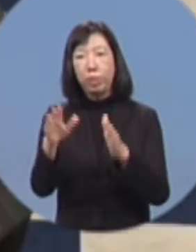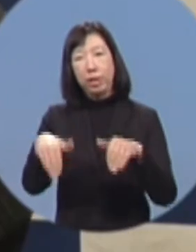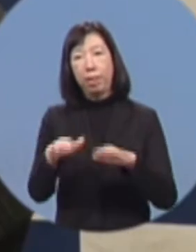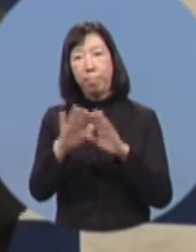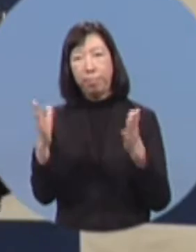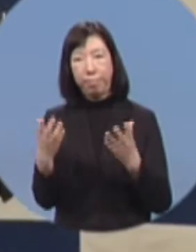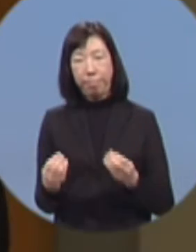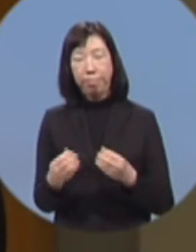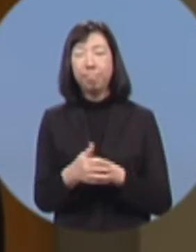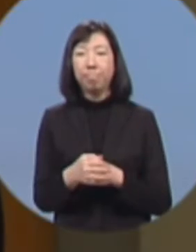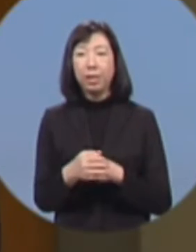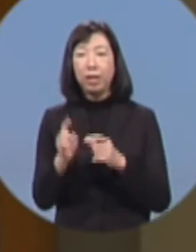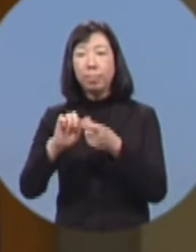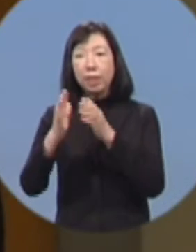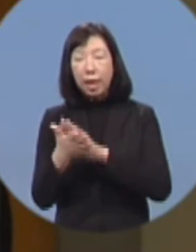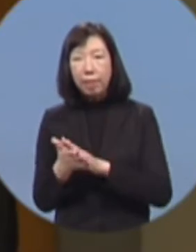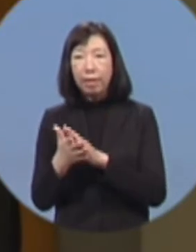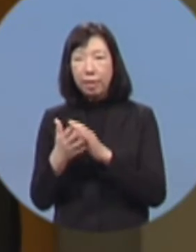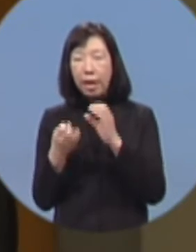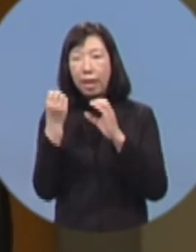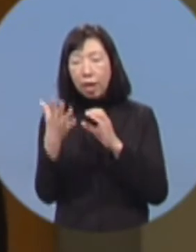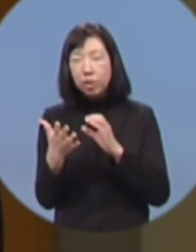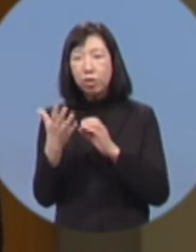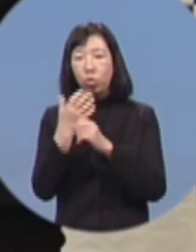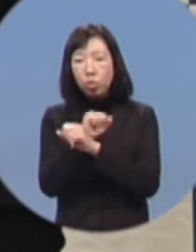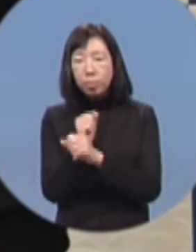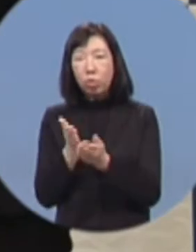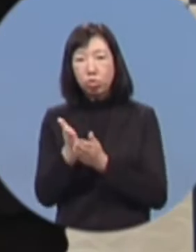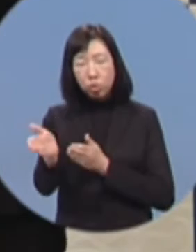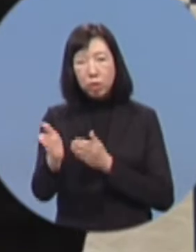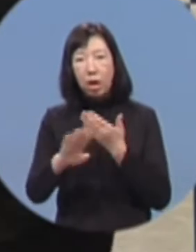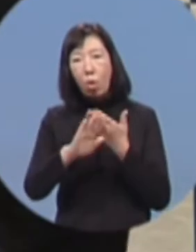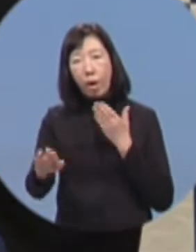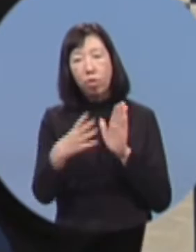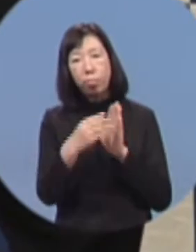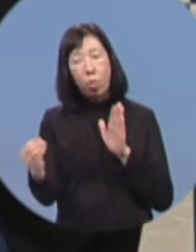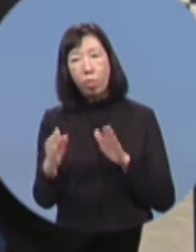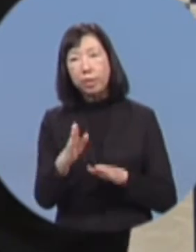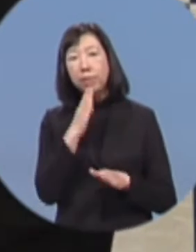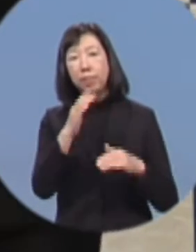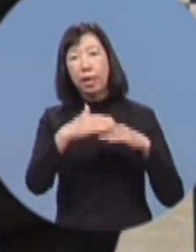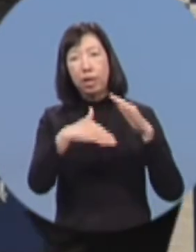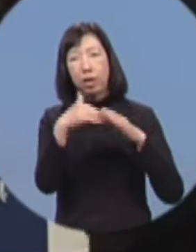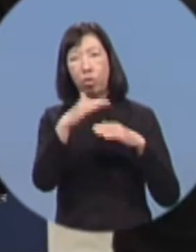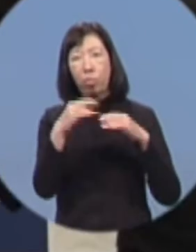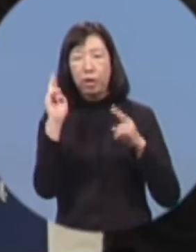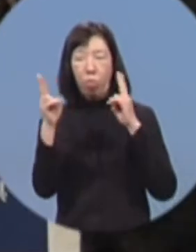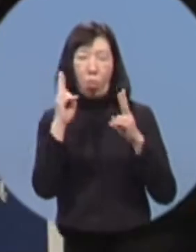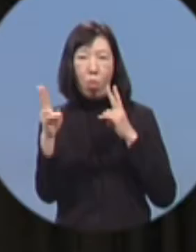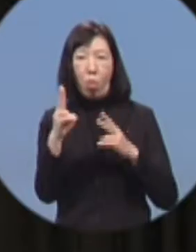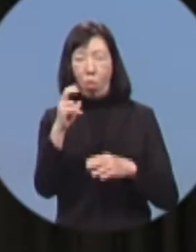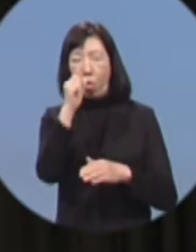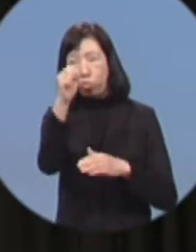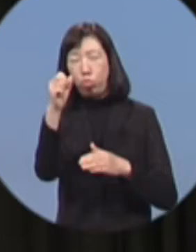。県では経営革新の取り組みを通じて他の模範となる実績を達成している企業を優